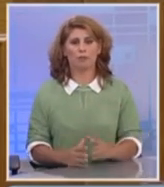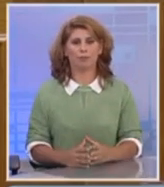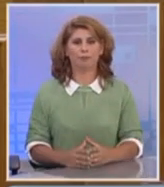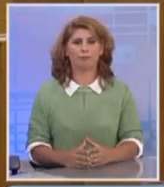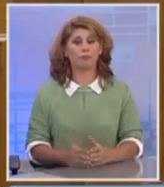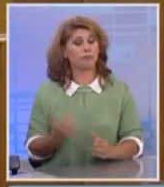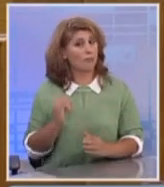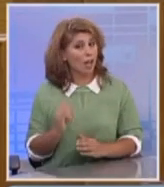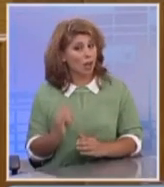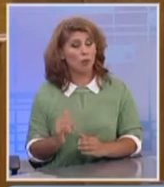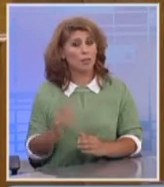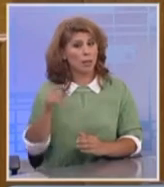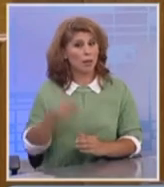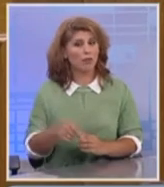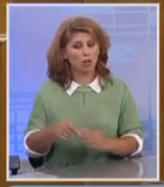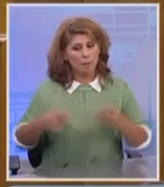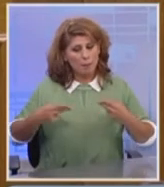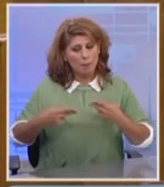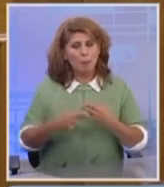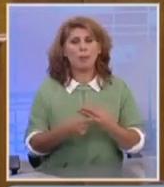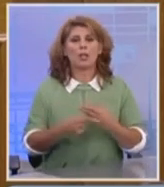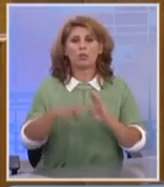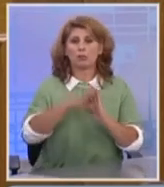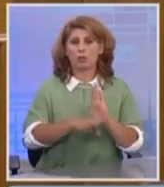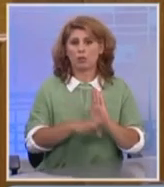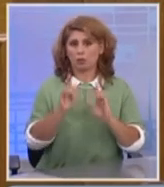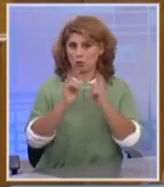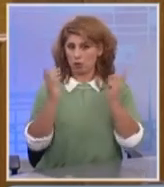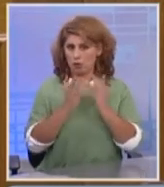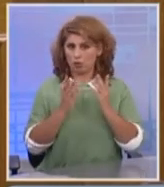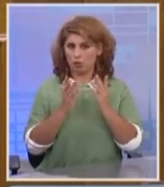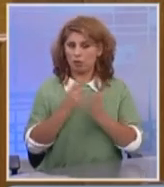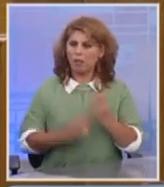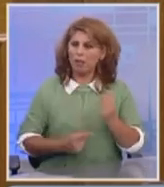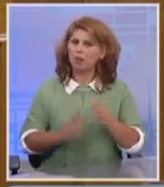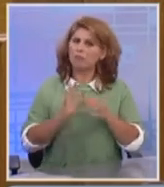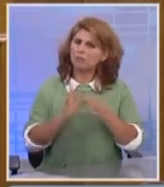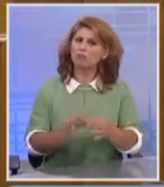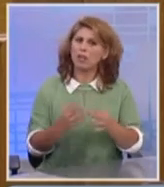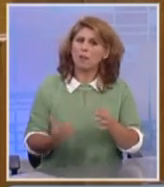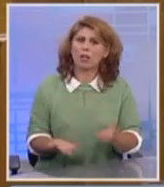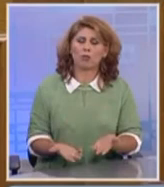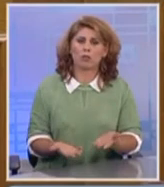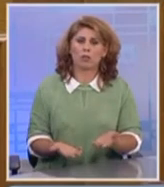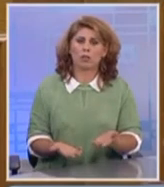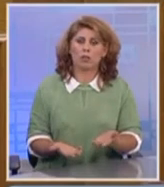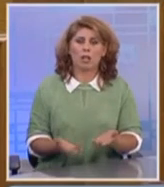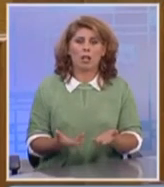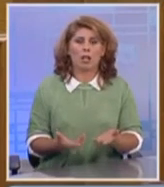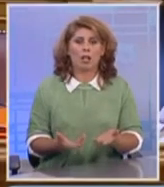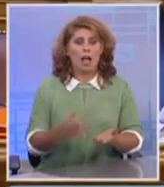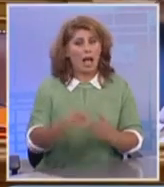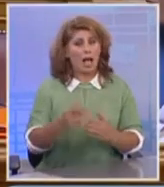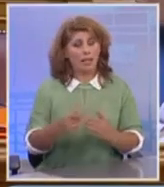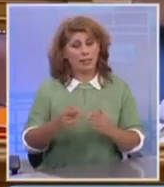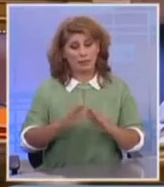Αλλά ακόμα και με αυτό το πετσοκομμένο πρόγραμμα του σχολείου, τα κενά συνεχίζουν να υπάρχουν. Το «θα πάρετε τα παιδιά πιο